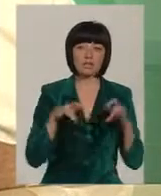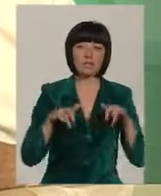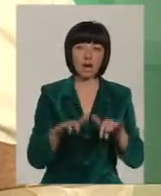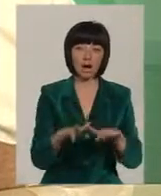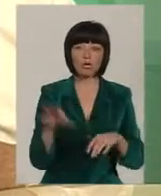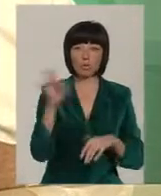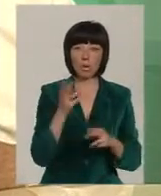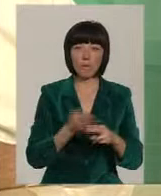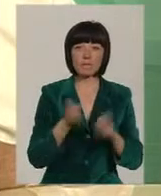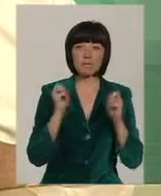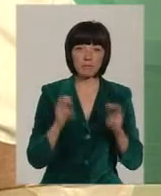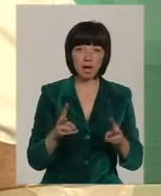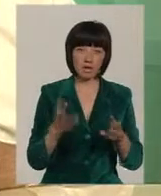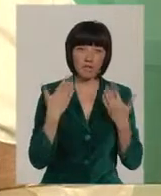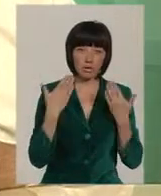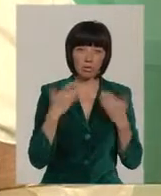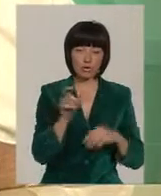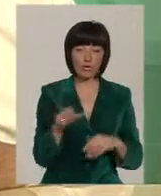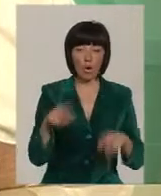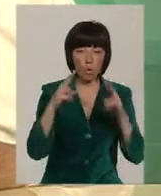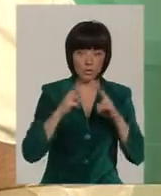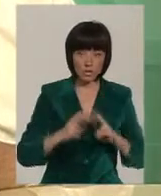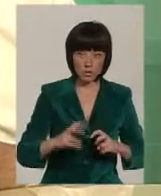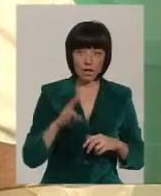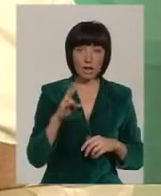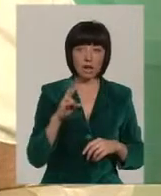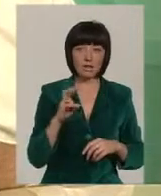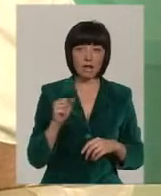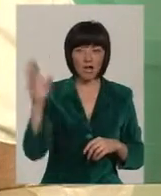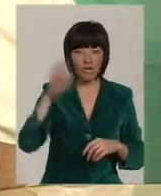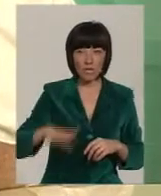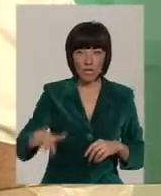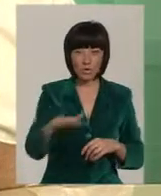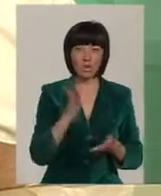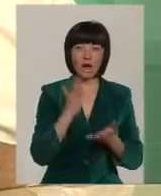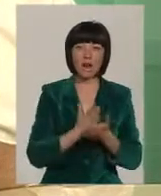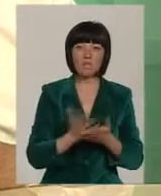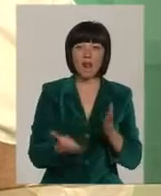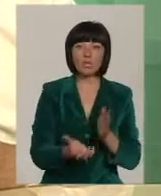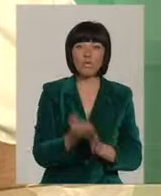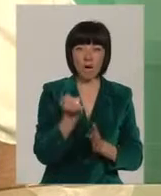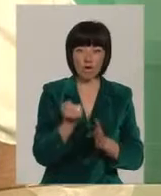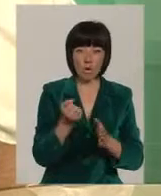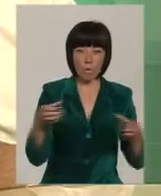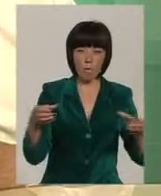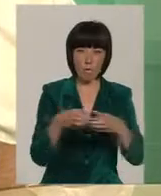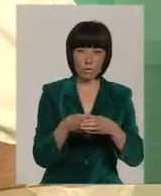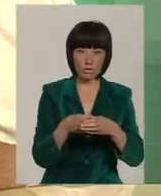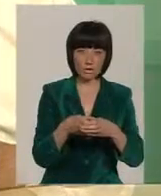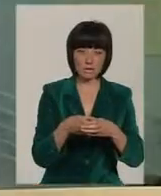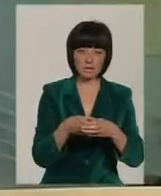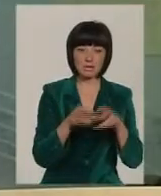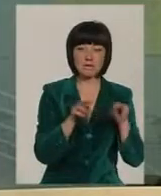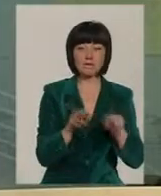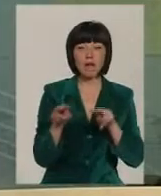заходи щодо для безпеки відпочиваючих. Це і обстеження дна акваторії, і наявність рятувального поста, і дуже багато заходів. Це я основні називаю. Які